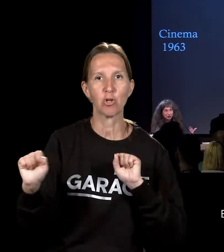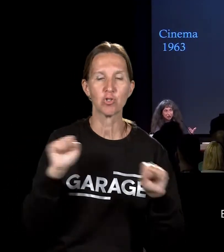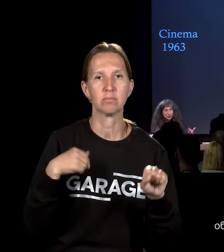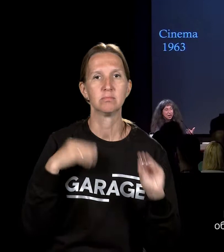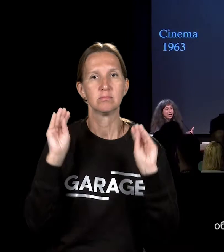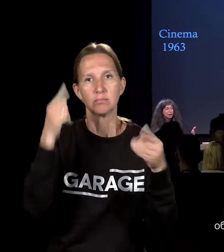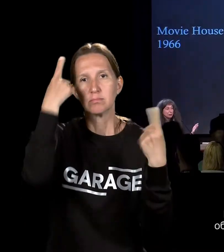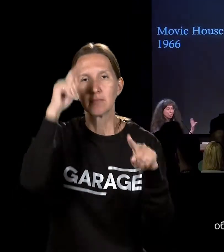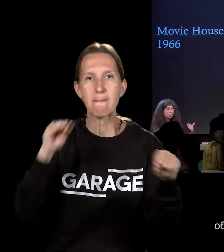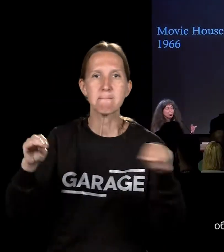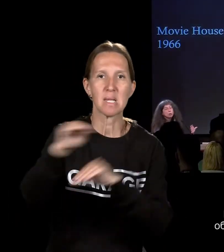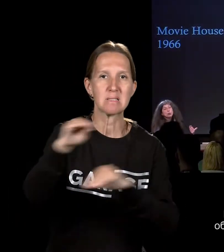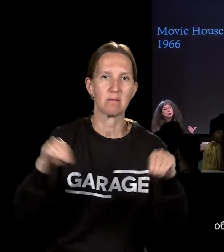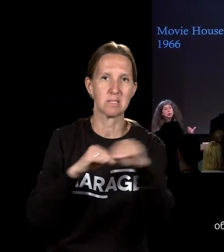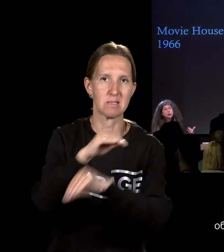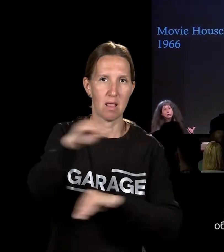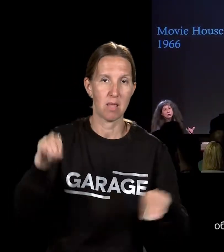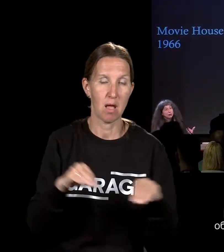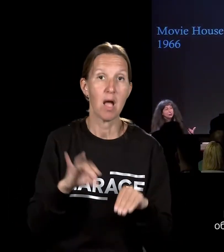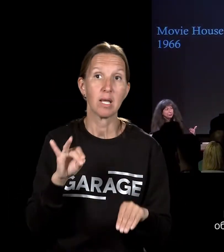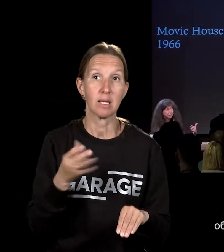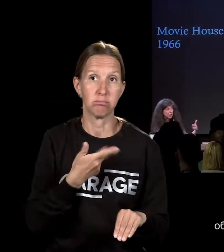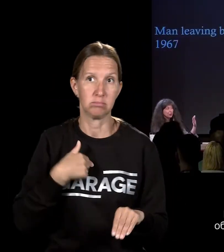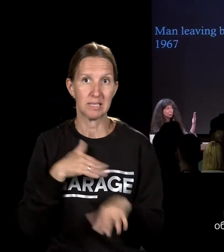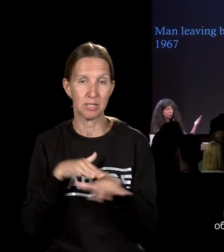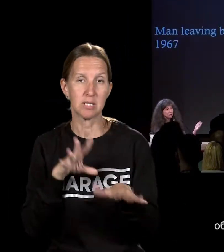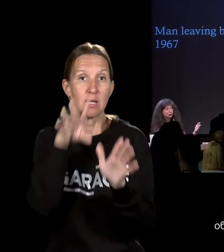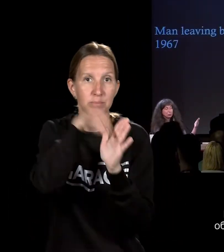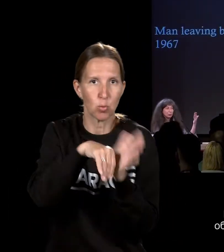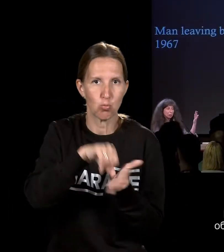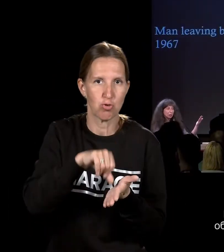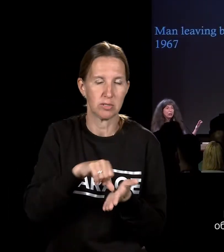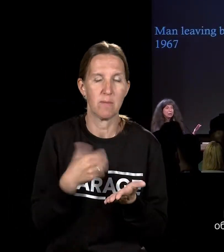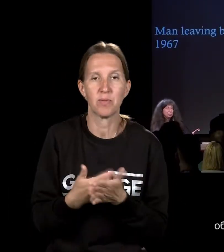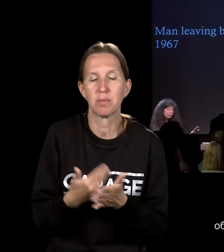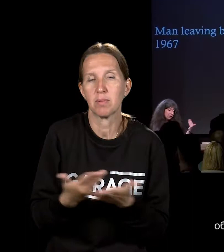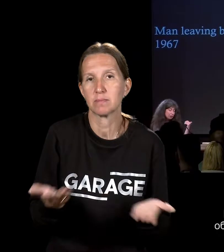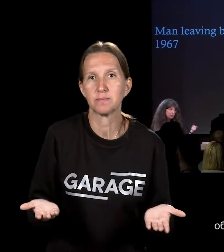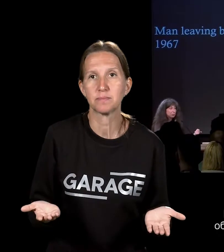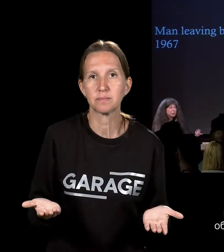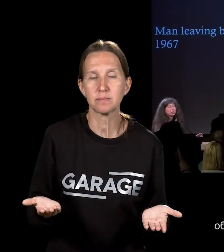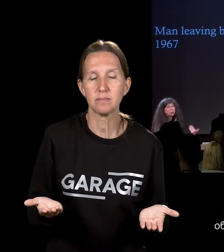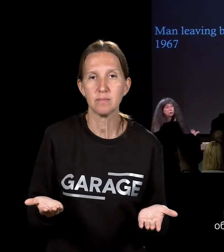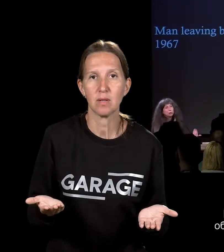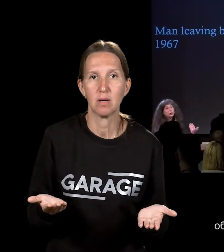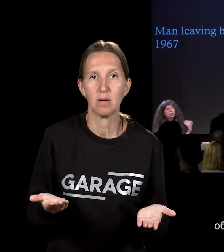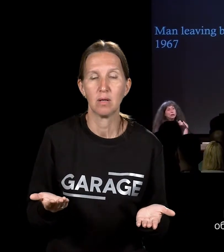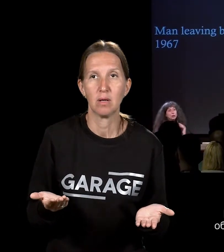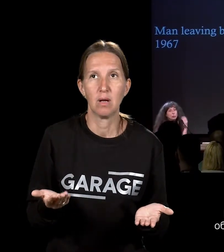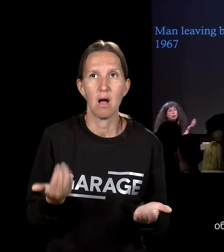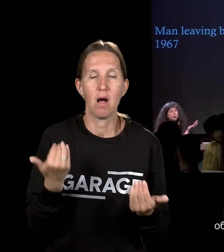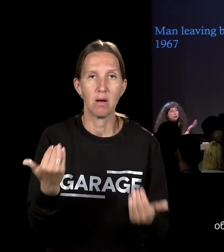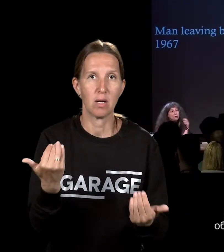мизансцены, в которых мы можем участвовать. И это могут быть там... И работает